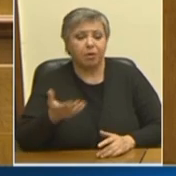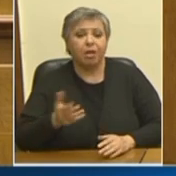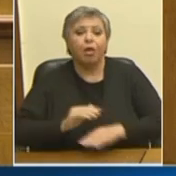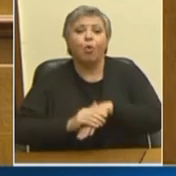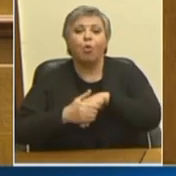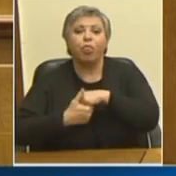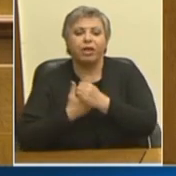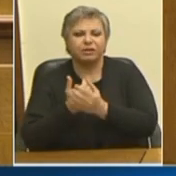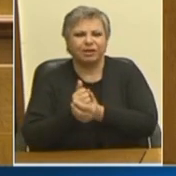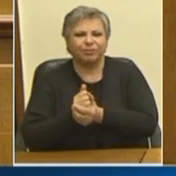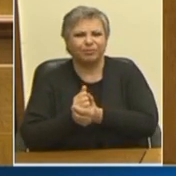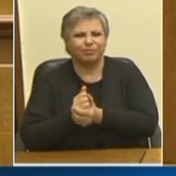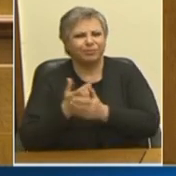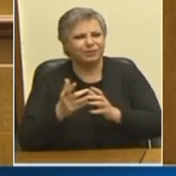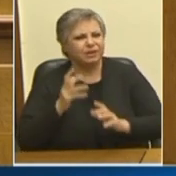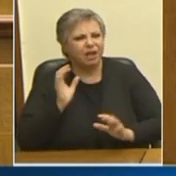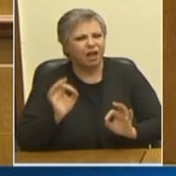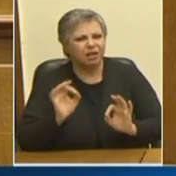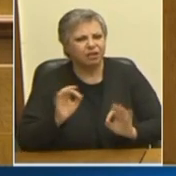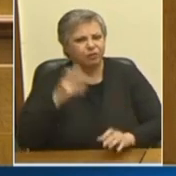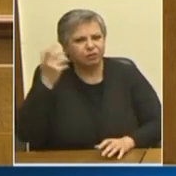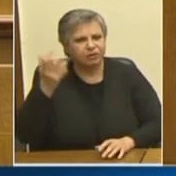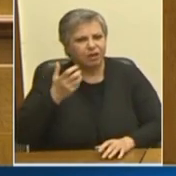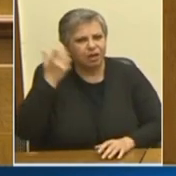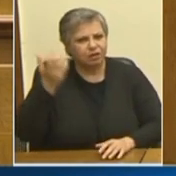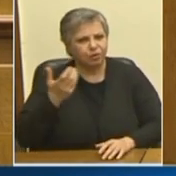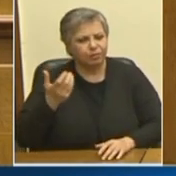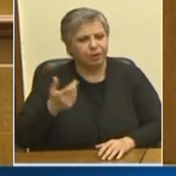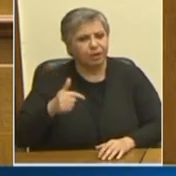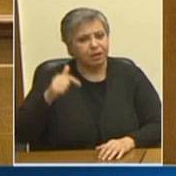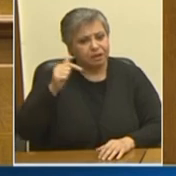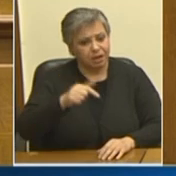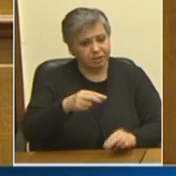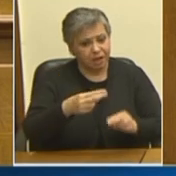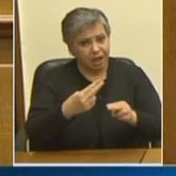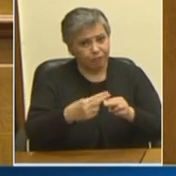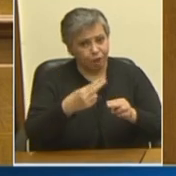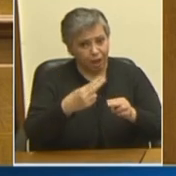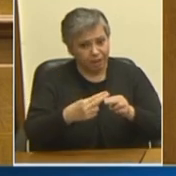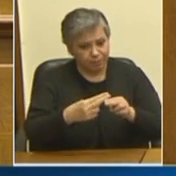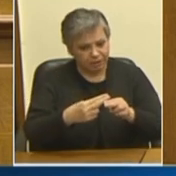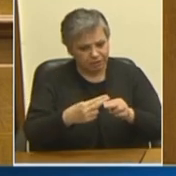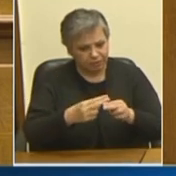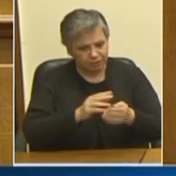πει ουδετερότητα? Δηλαδή βάζουμε την επίσημη Εκκλησία της Ελλάδος σε ίδια μοίρα με τους Ιαχωβάδες.